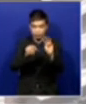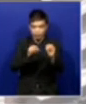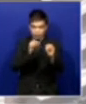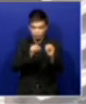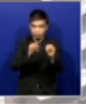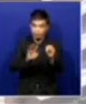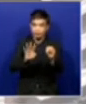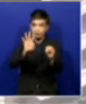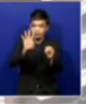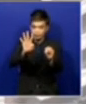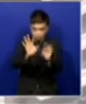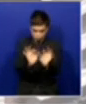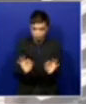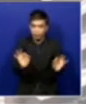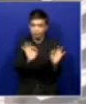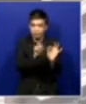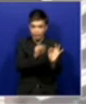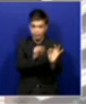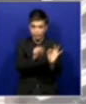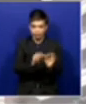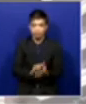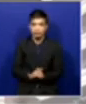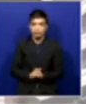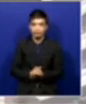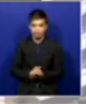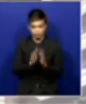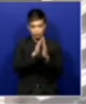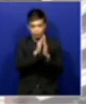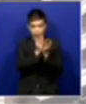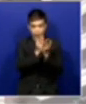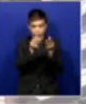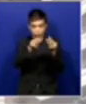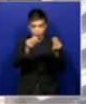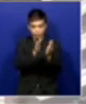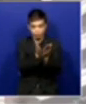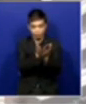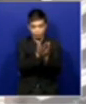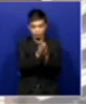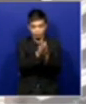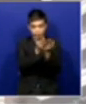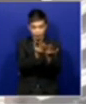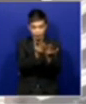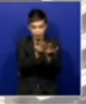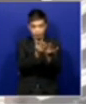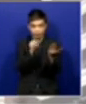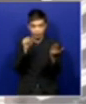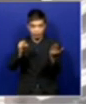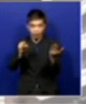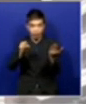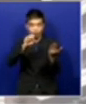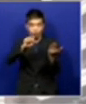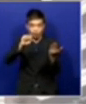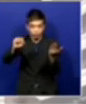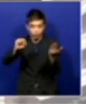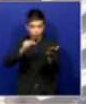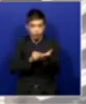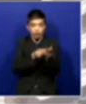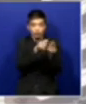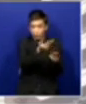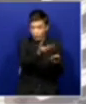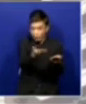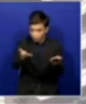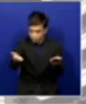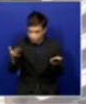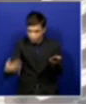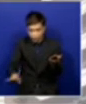จากเอกสารที่สำนักวิชาการของสำนักเลขาธิการสภาผู้แทนราษฎรเราได้ส่งให้สมาชิกมีรายละเอียดที่ดีมาก